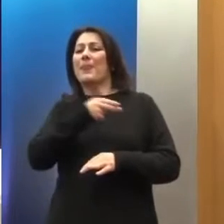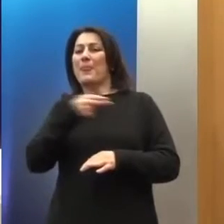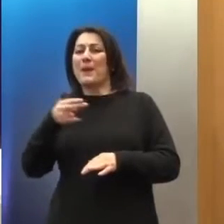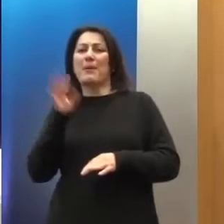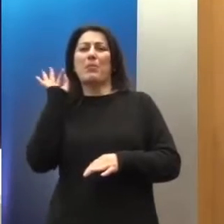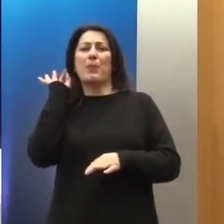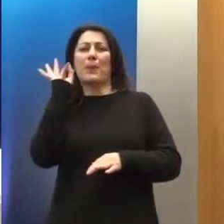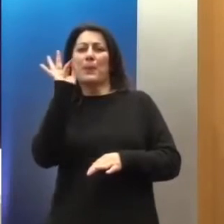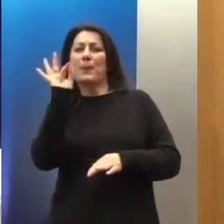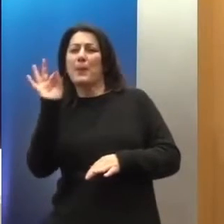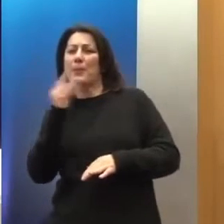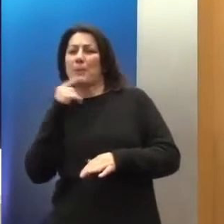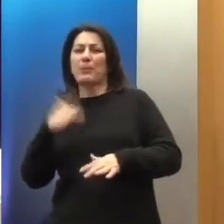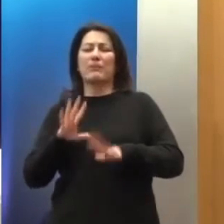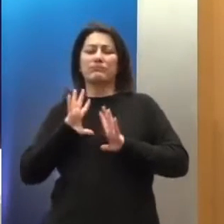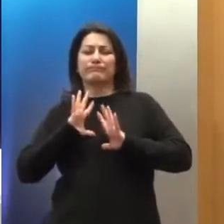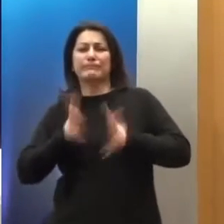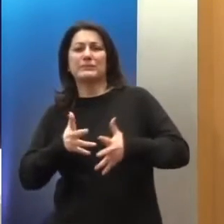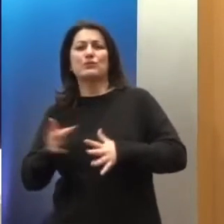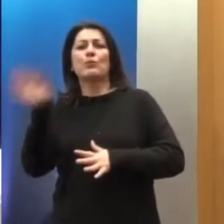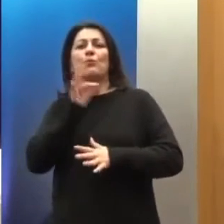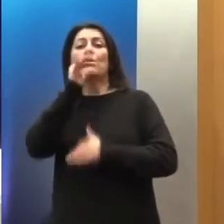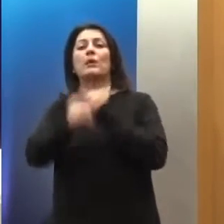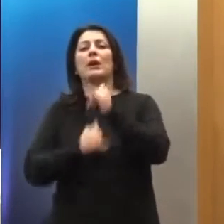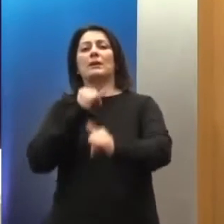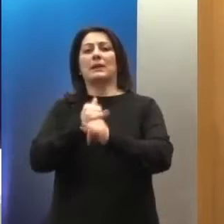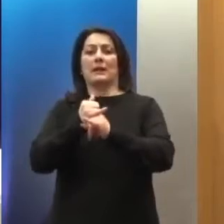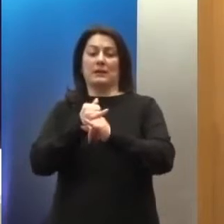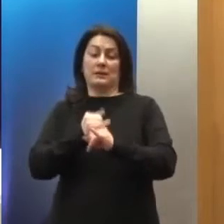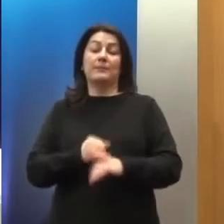μέσω ίντερνετ. Είναι σημαντικό ότι υπάρχει πλέον η